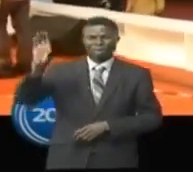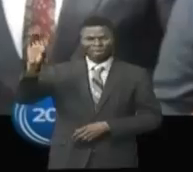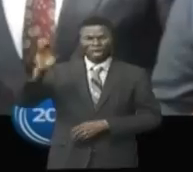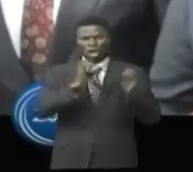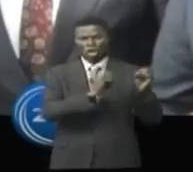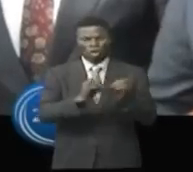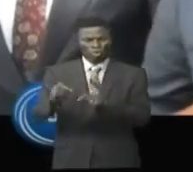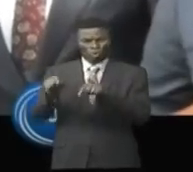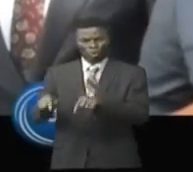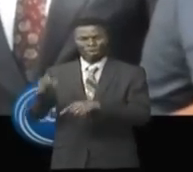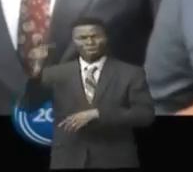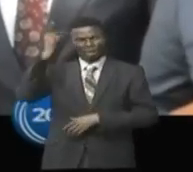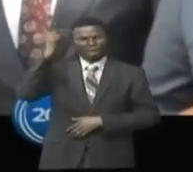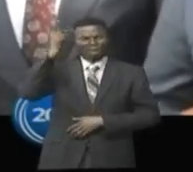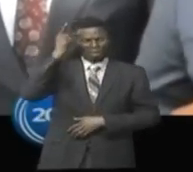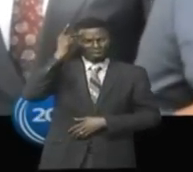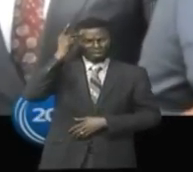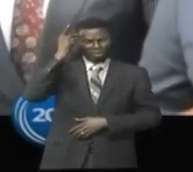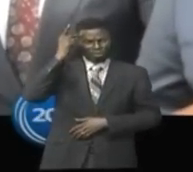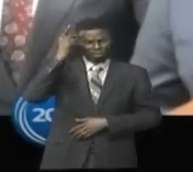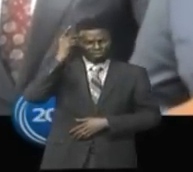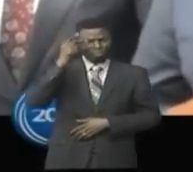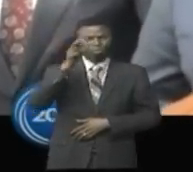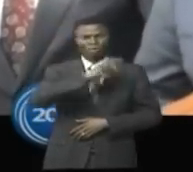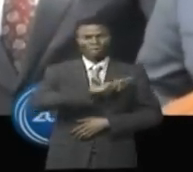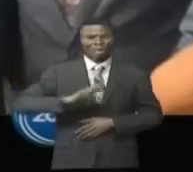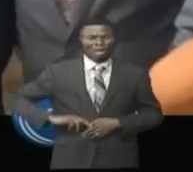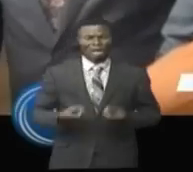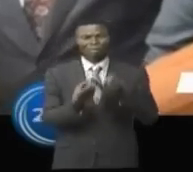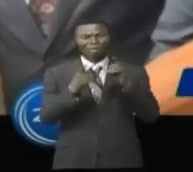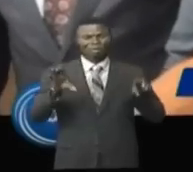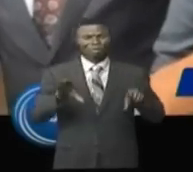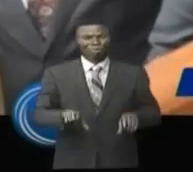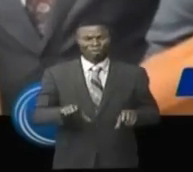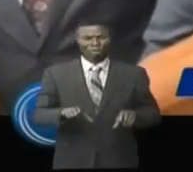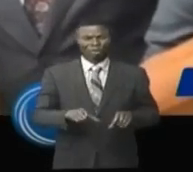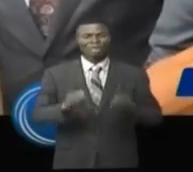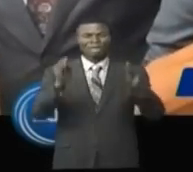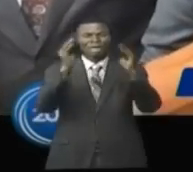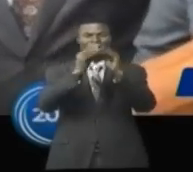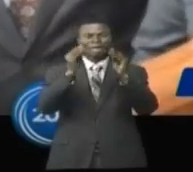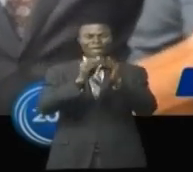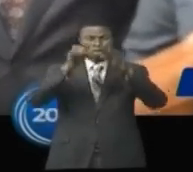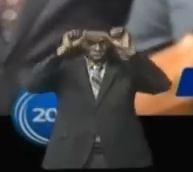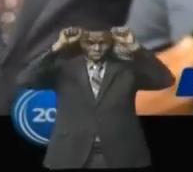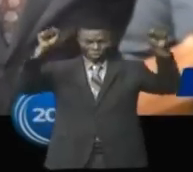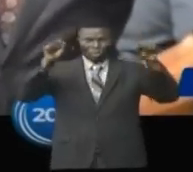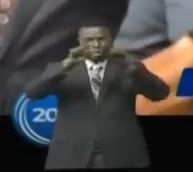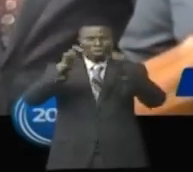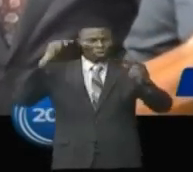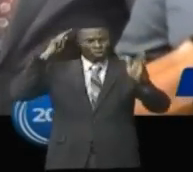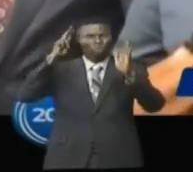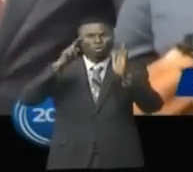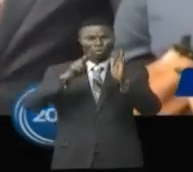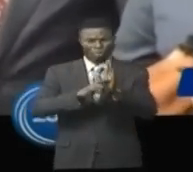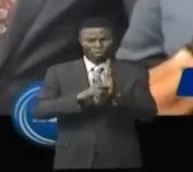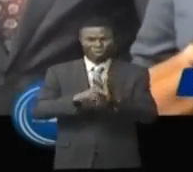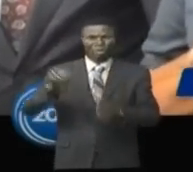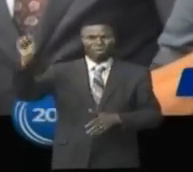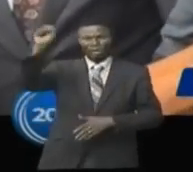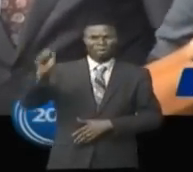organiser ici à Kinshasa, en République démocratique du Congo, le sommet des chefs d'État et de gouvernement de la